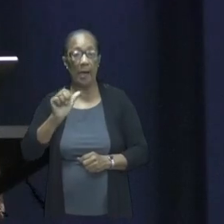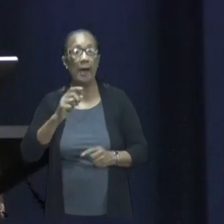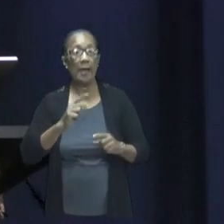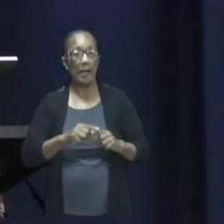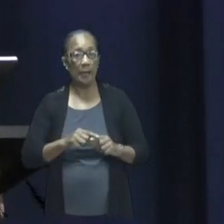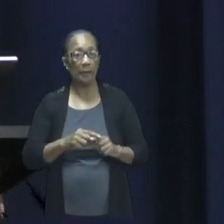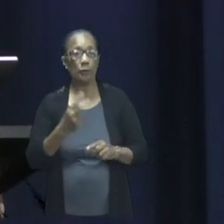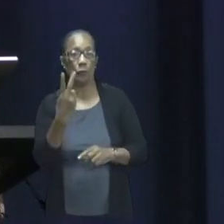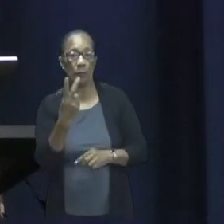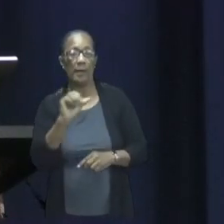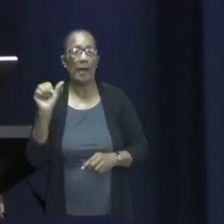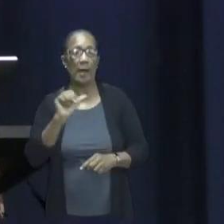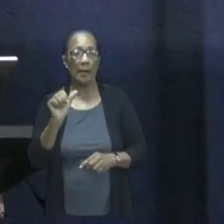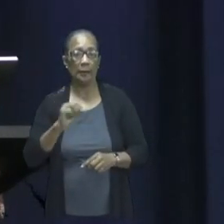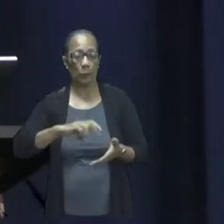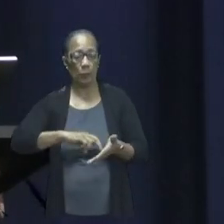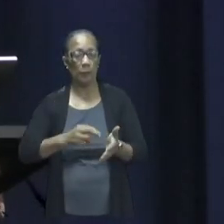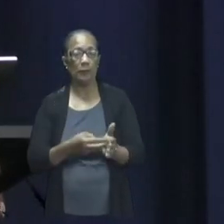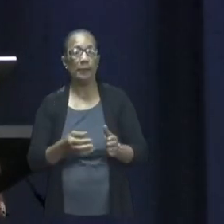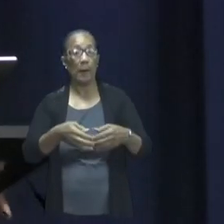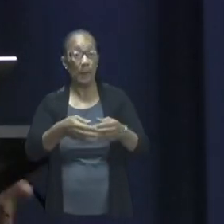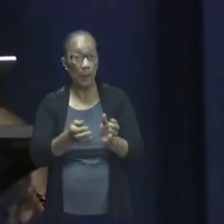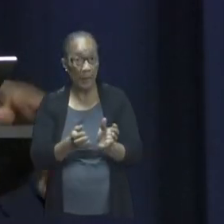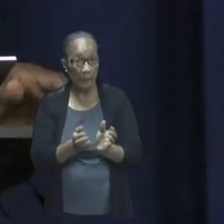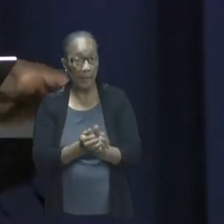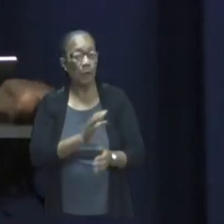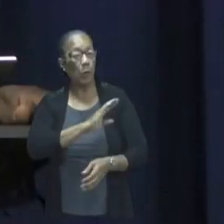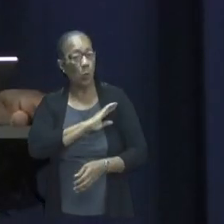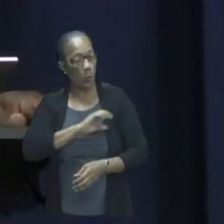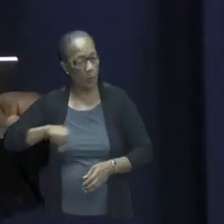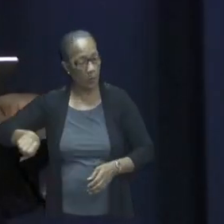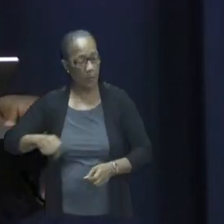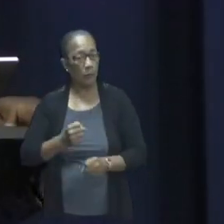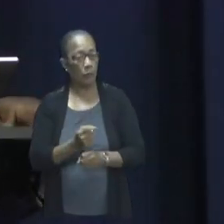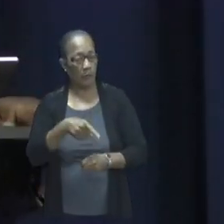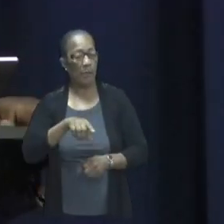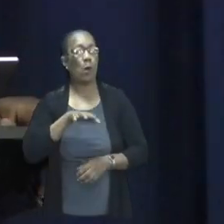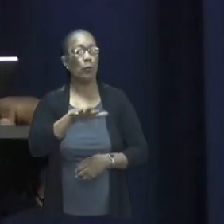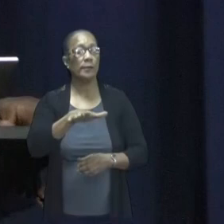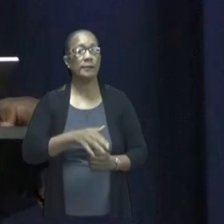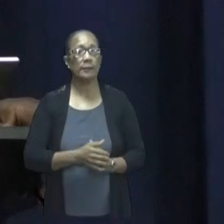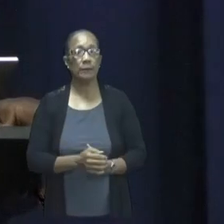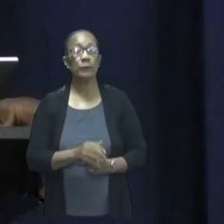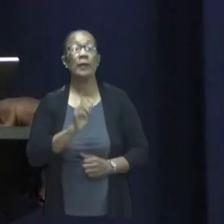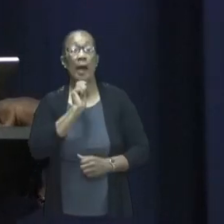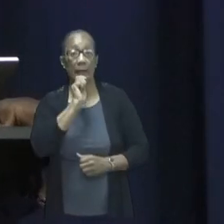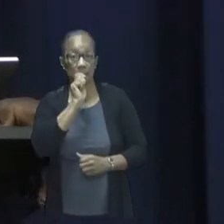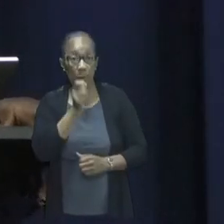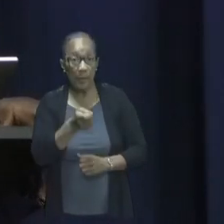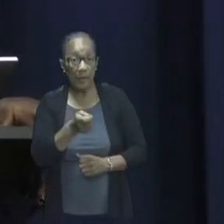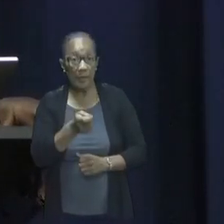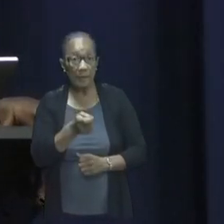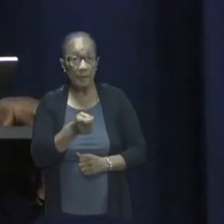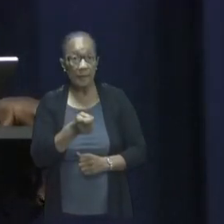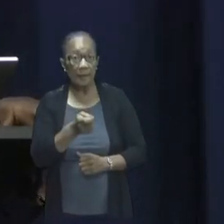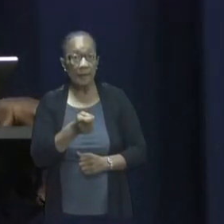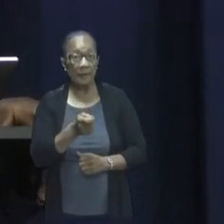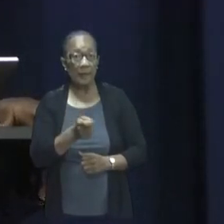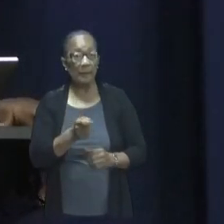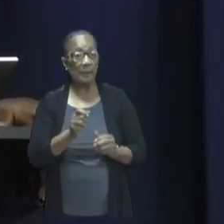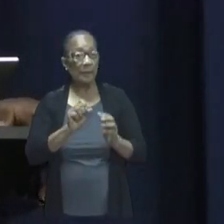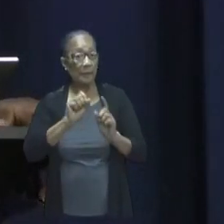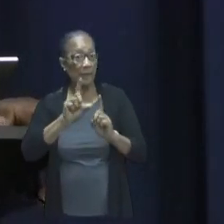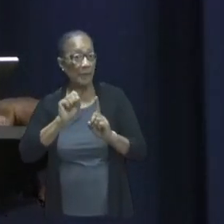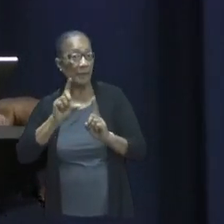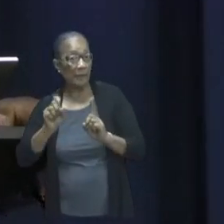politieke partners die er aan de tafel zitten als pers mag u er op rekenen dat u de digitale versie gelijk